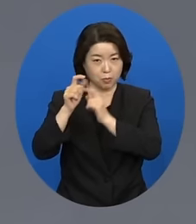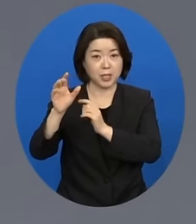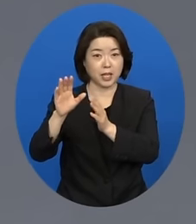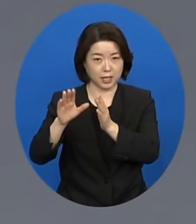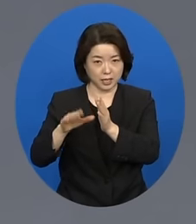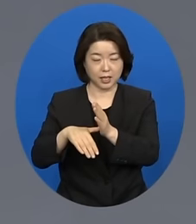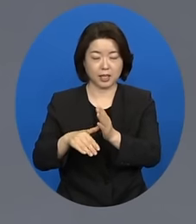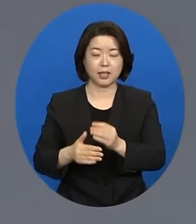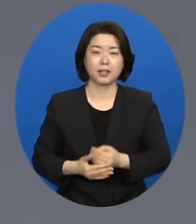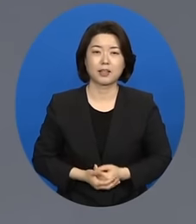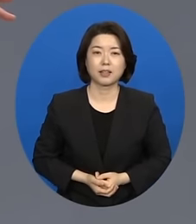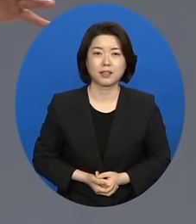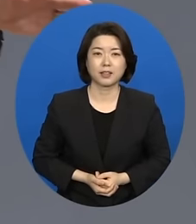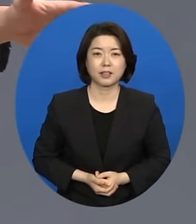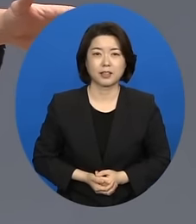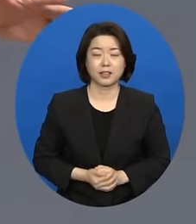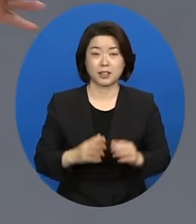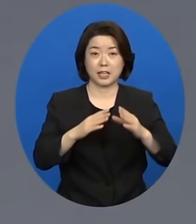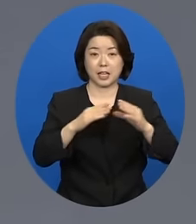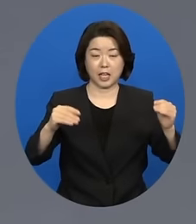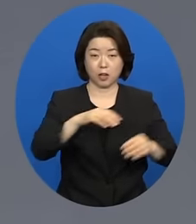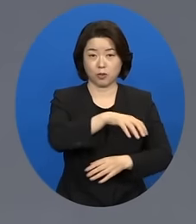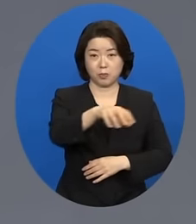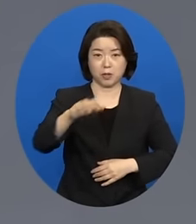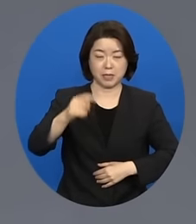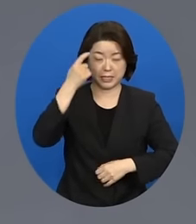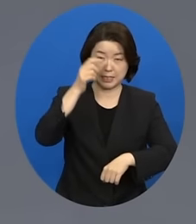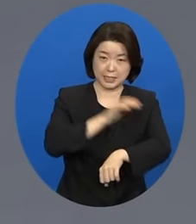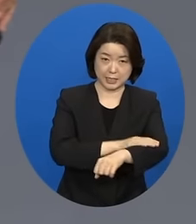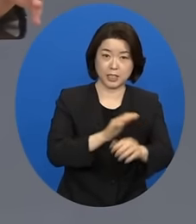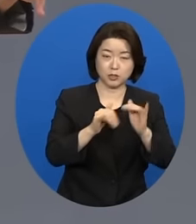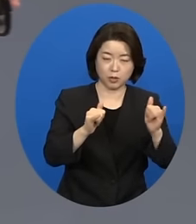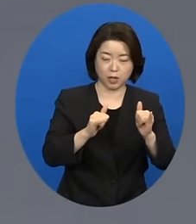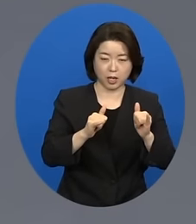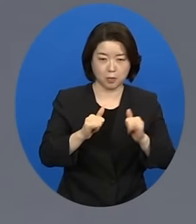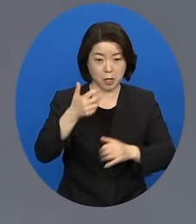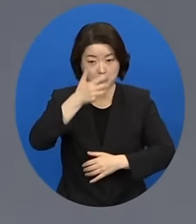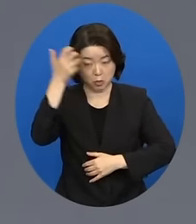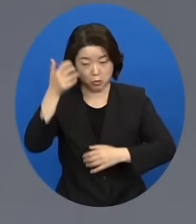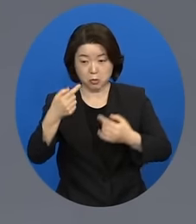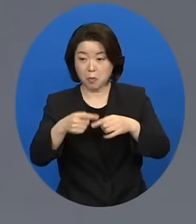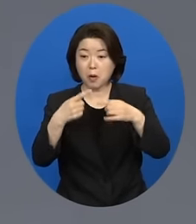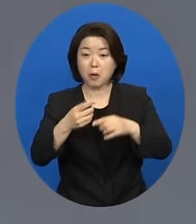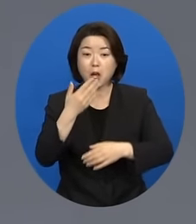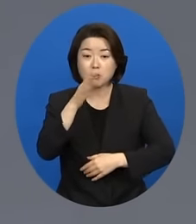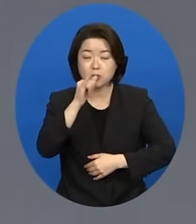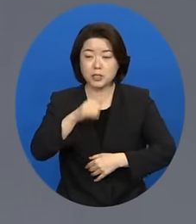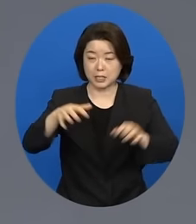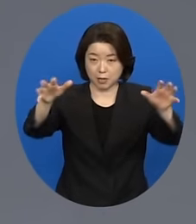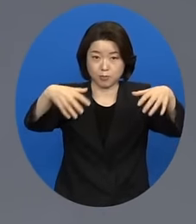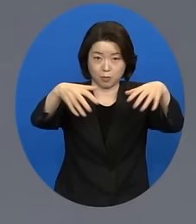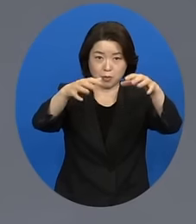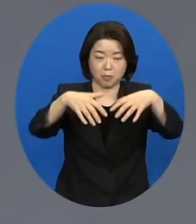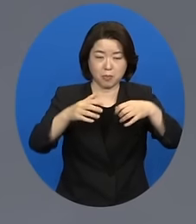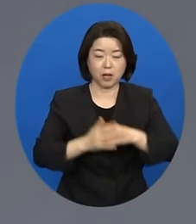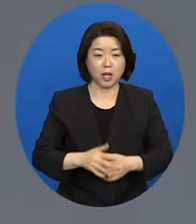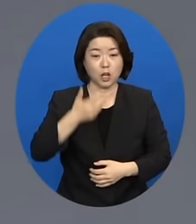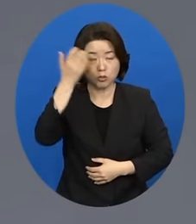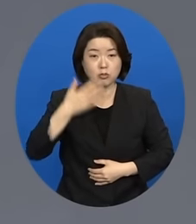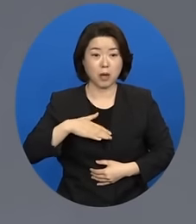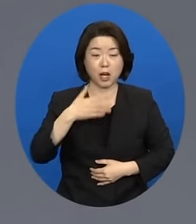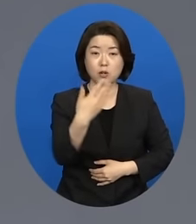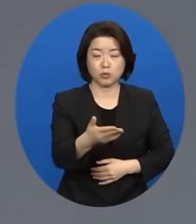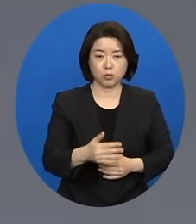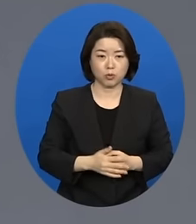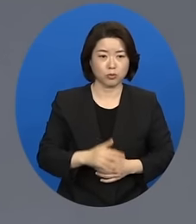그가 이제 애굽에 있는 아주 지혜로운 사람들, 꿈을 해몽할 수 있는 사람들을 불러 모아다가 꿈을 들려주는데